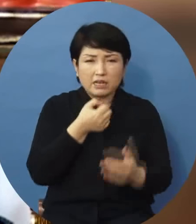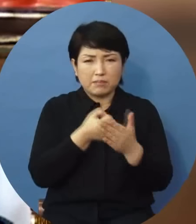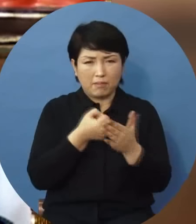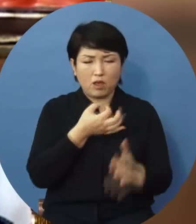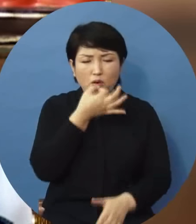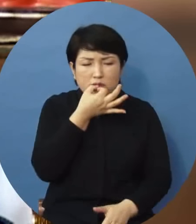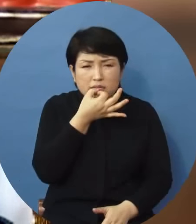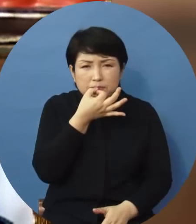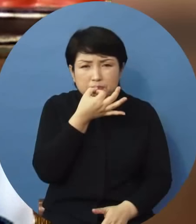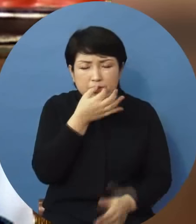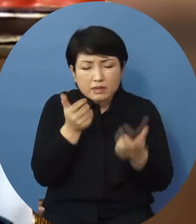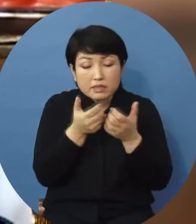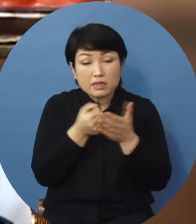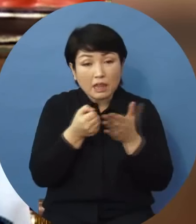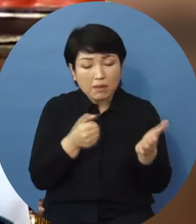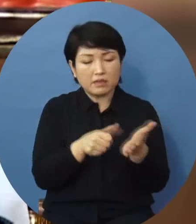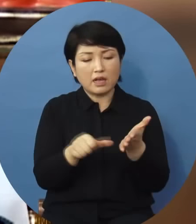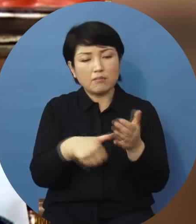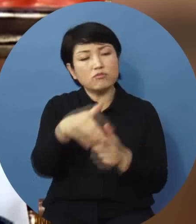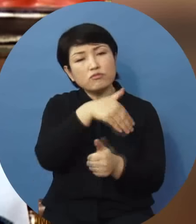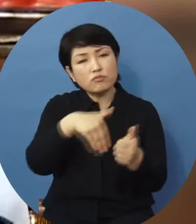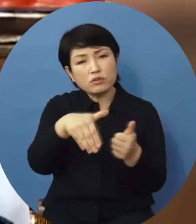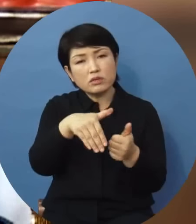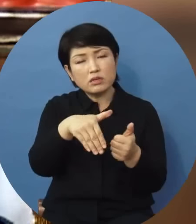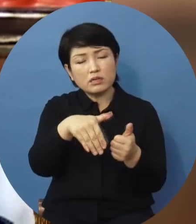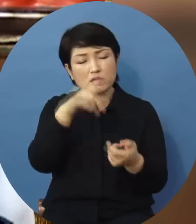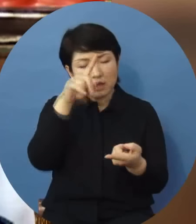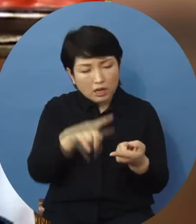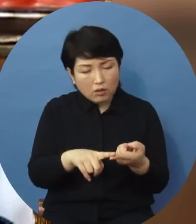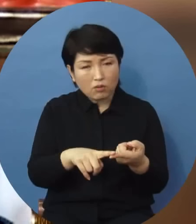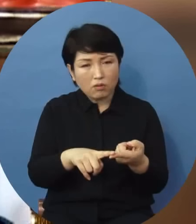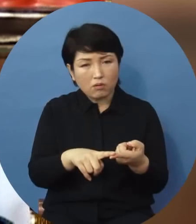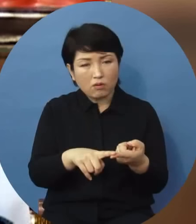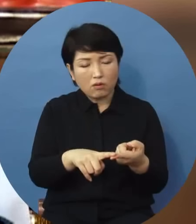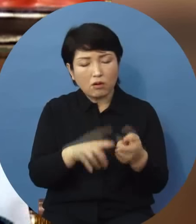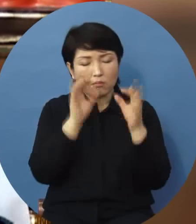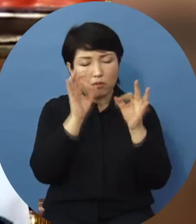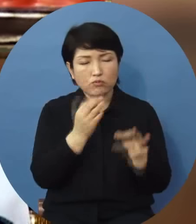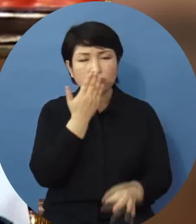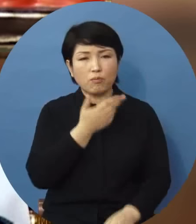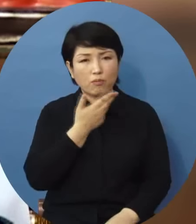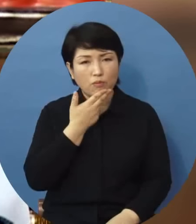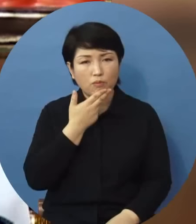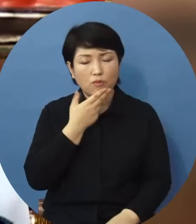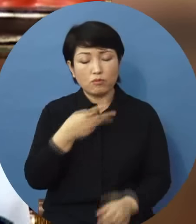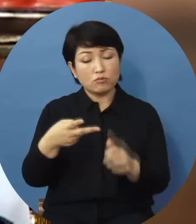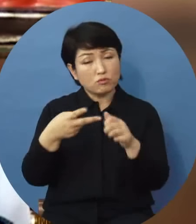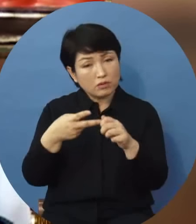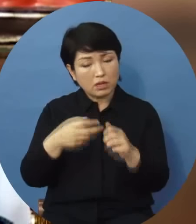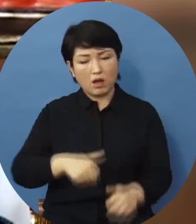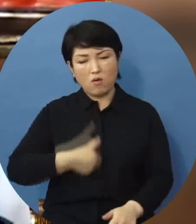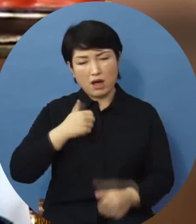욕심에 눈이 어두워서 사물을 있는 그대로 볼 수가 없고, 후자는 화가